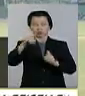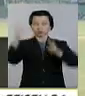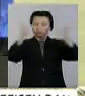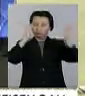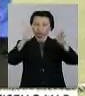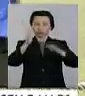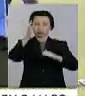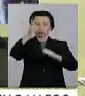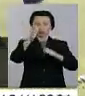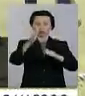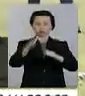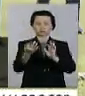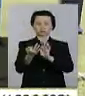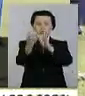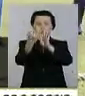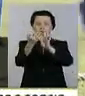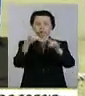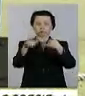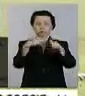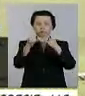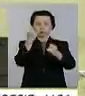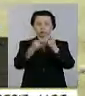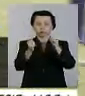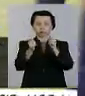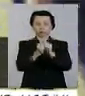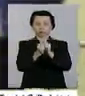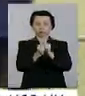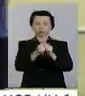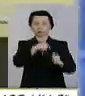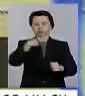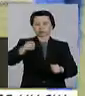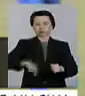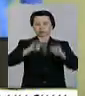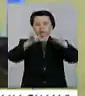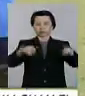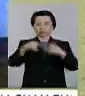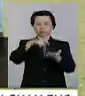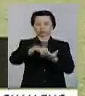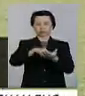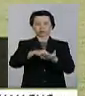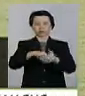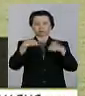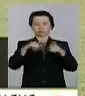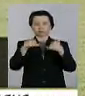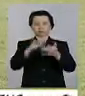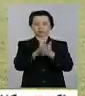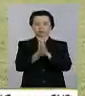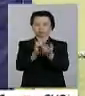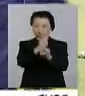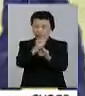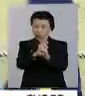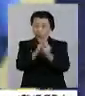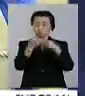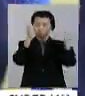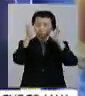Malaysia dijadualkan akan menghadapi perlawanan terakhir menentang pasukan tercorok China Jumaat ini. Perlawanan yang akan menjadi penentu sama ada